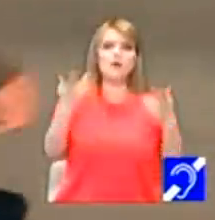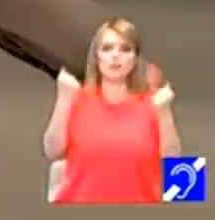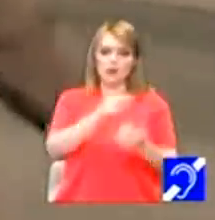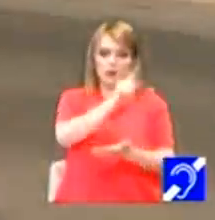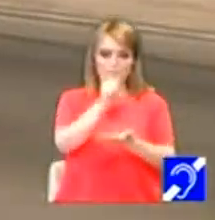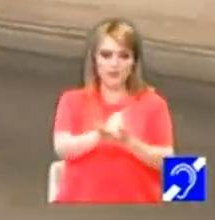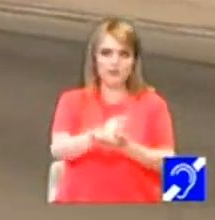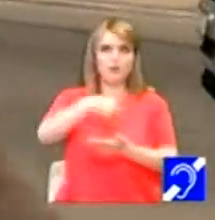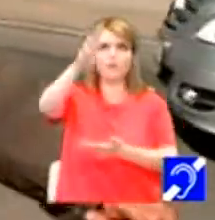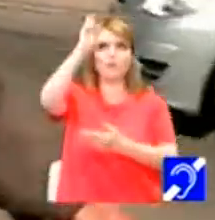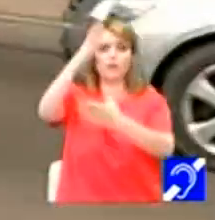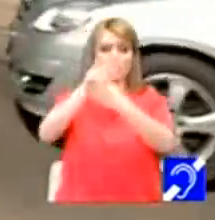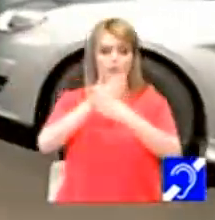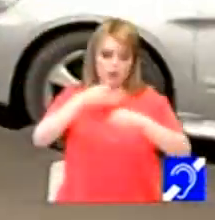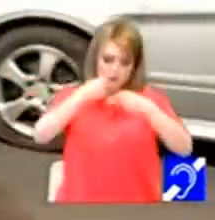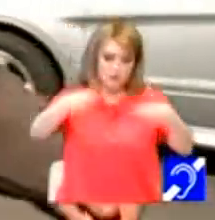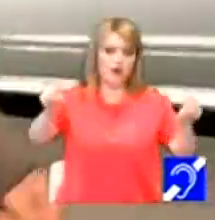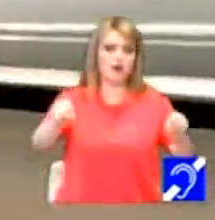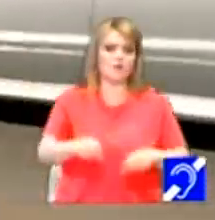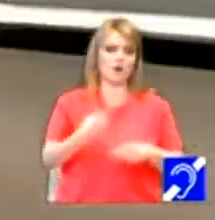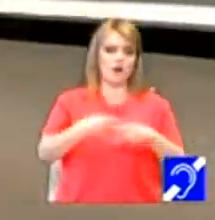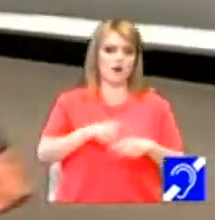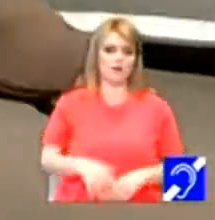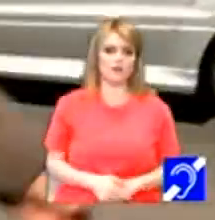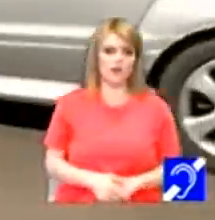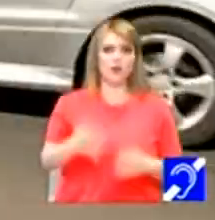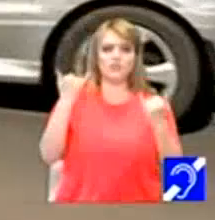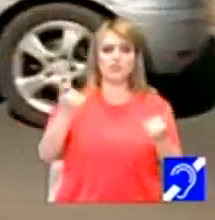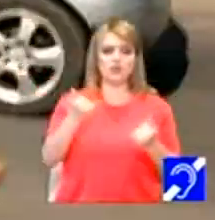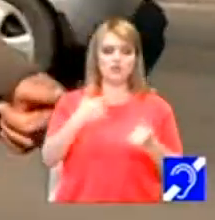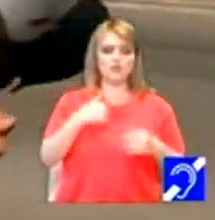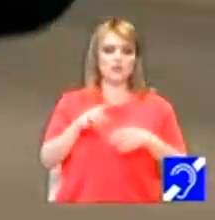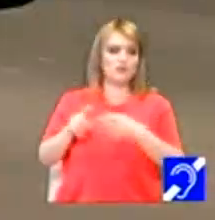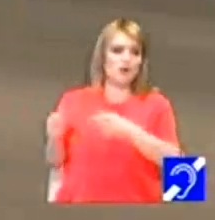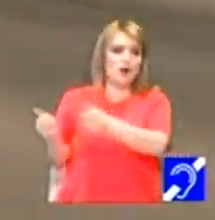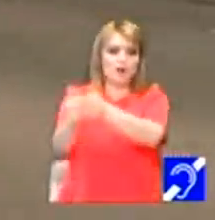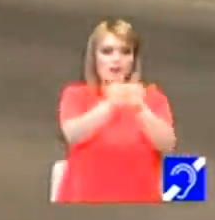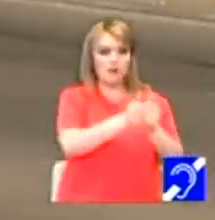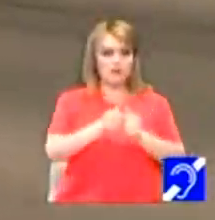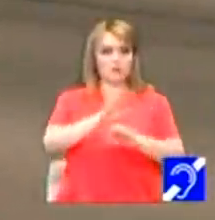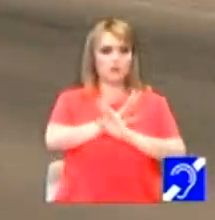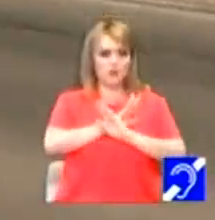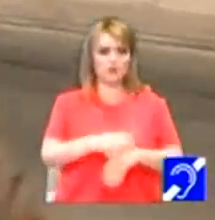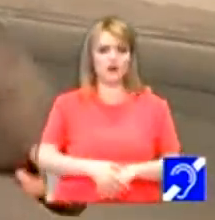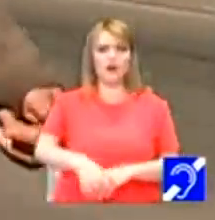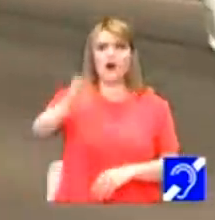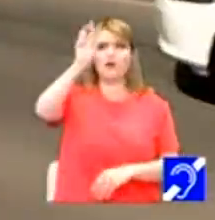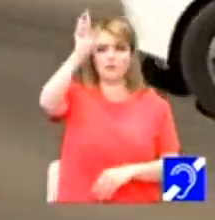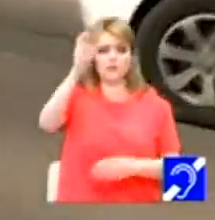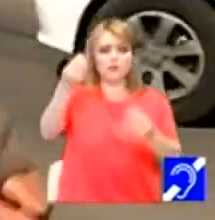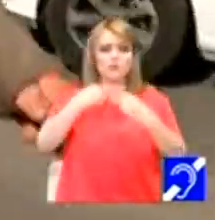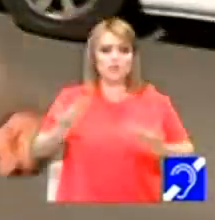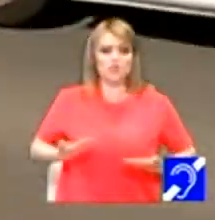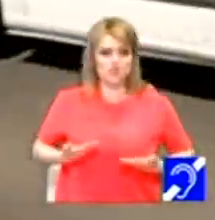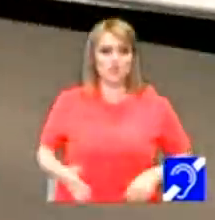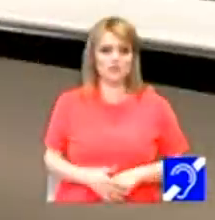lui Dumnezeu, se biruiește Duhul Satanii. Moartea, a venit moartea în lume, dar Dumnezeu ne-a adus viață. Și când oamenii merg